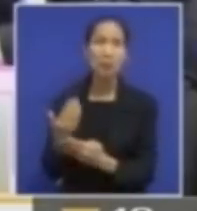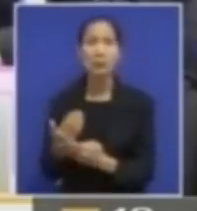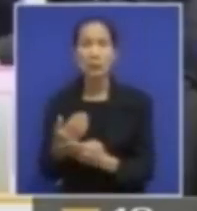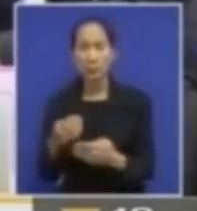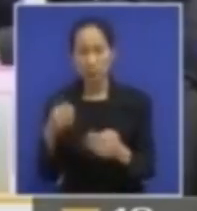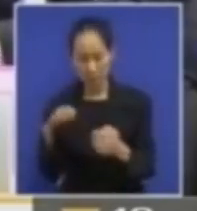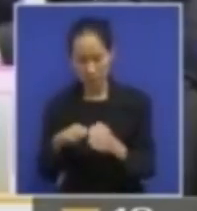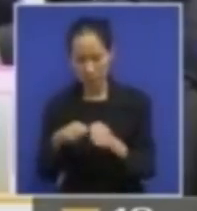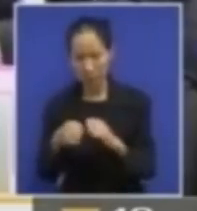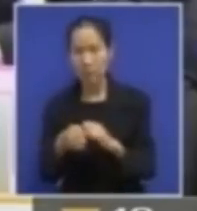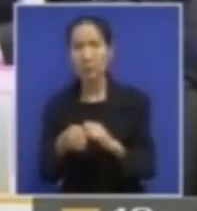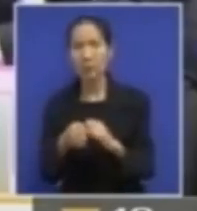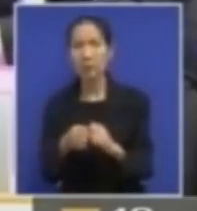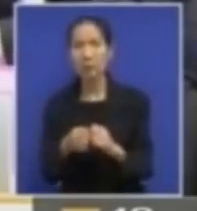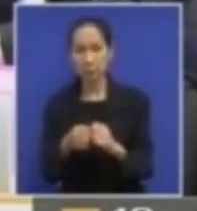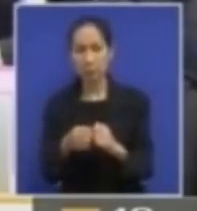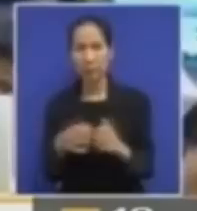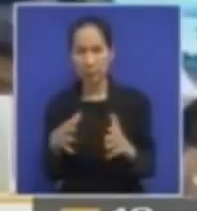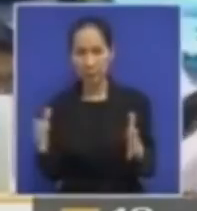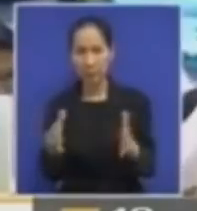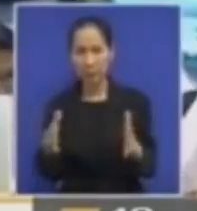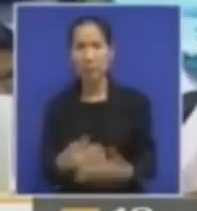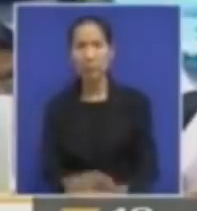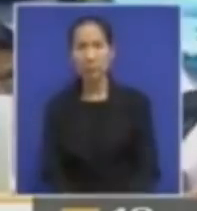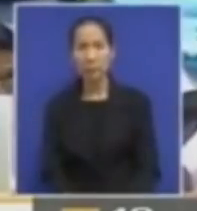ายซึ่งผมจะลงรายละเอียดในข้อต่อไป